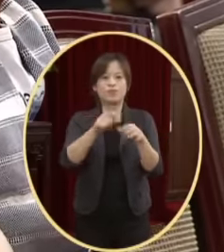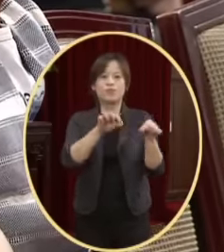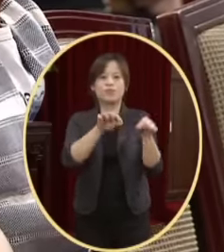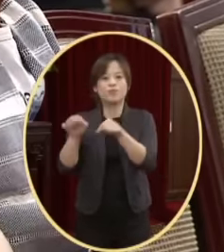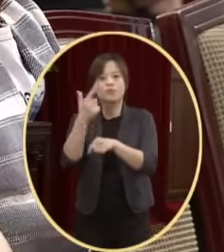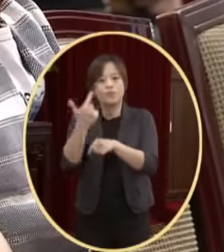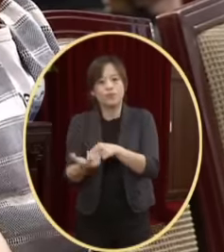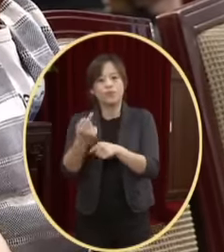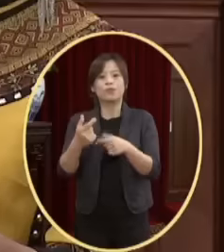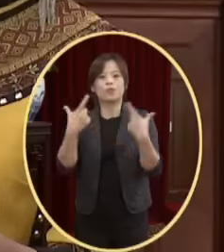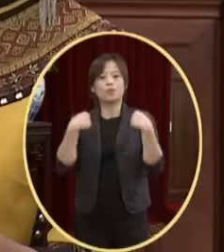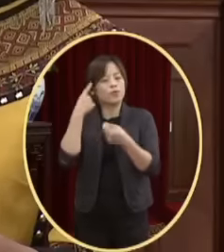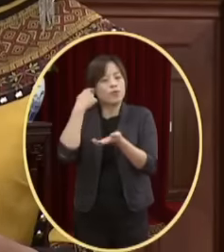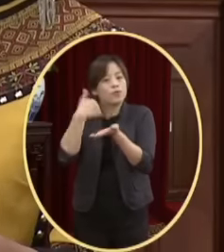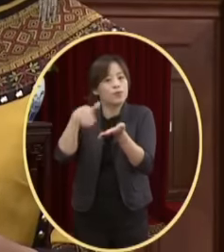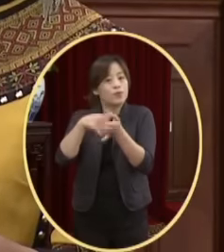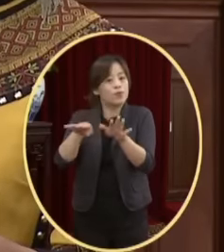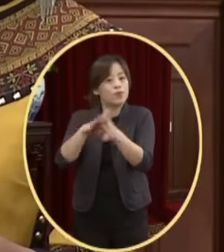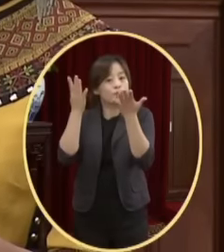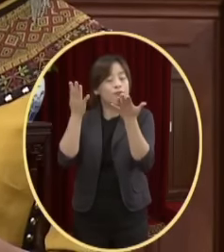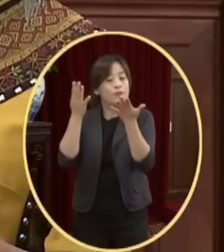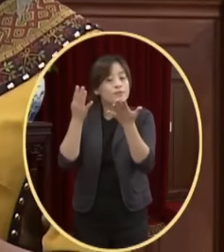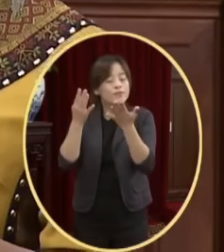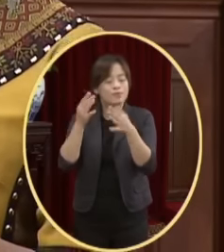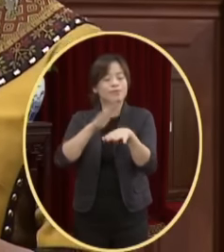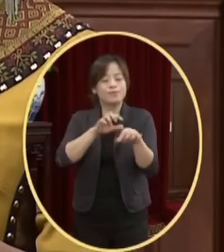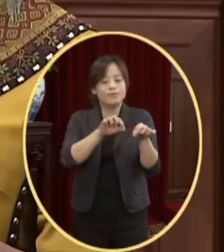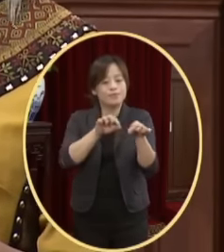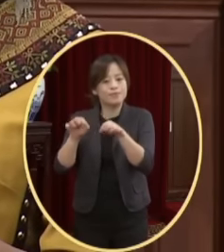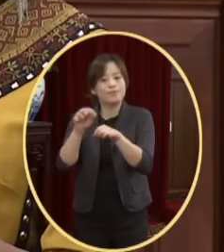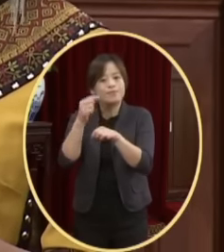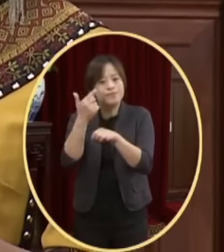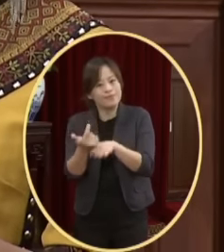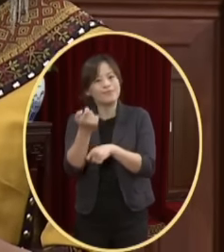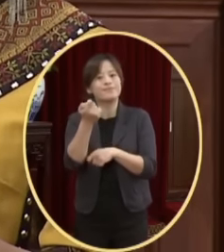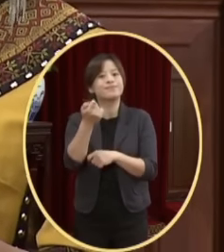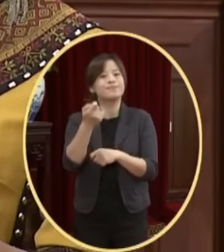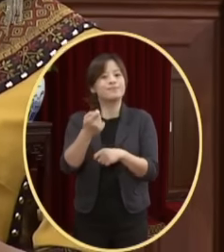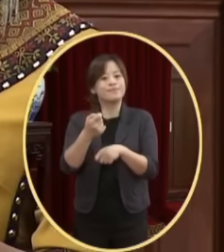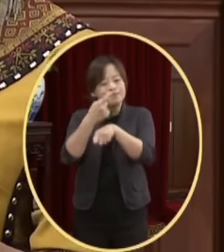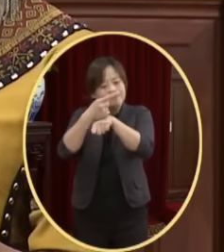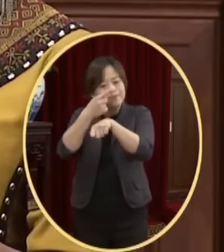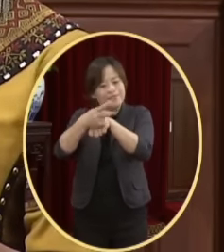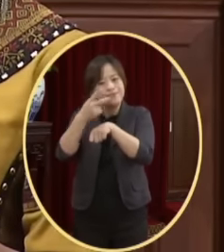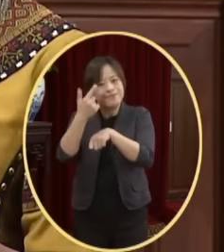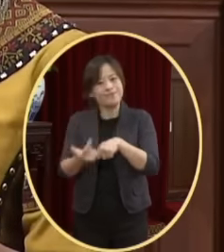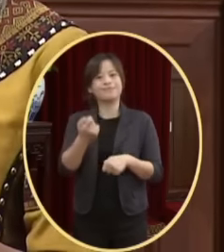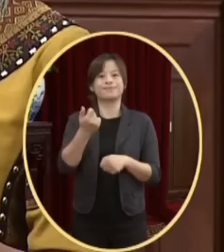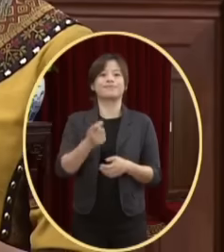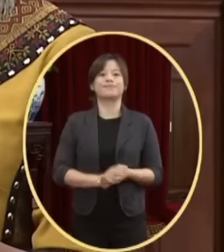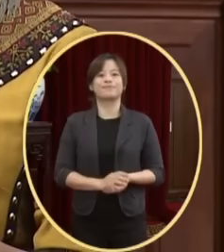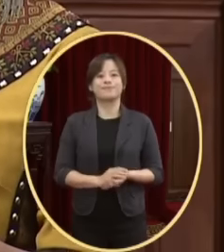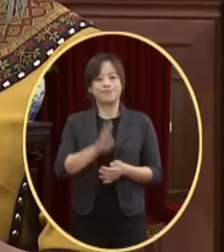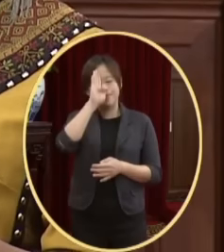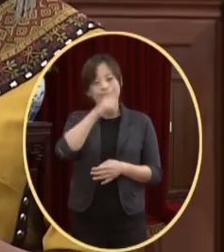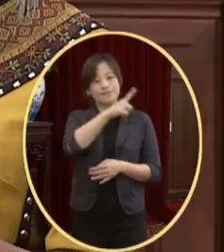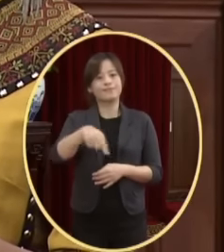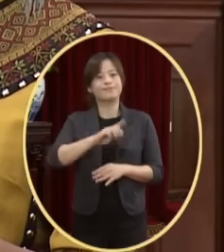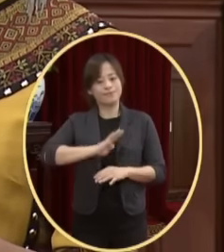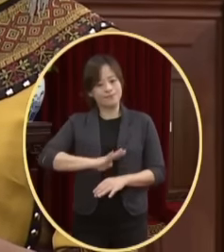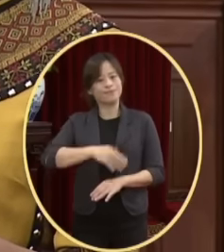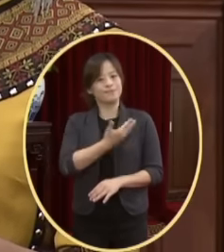宕，因此原本预计开始的时间会稍微向后延约一到两分钟的时间，请各位